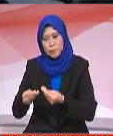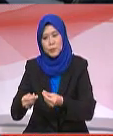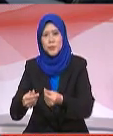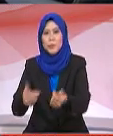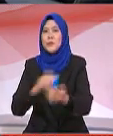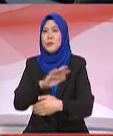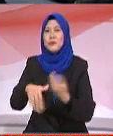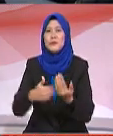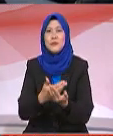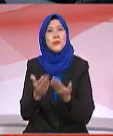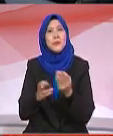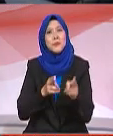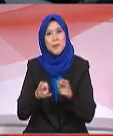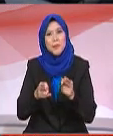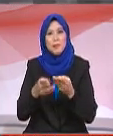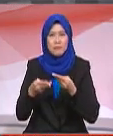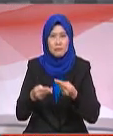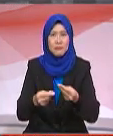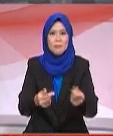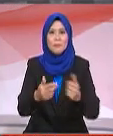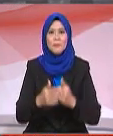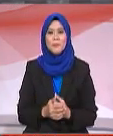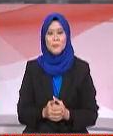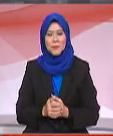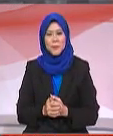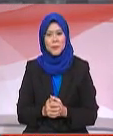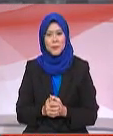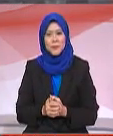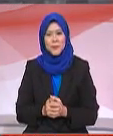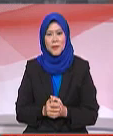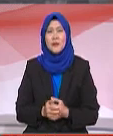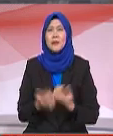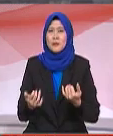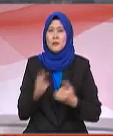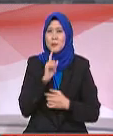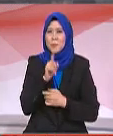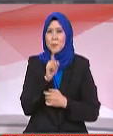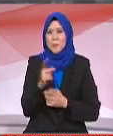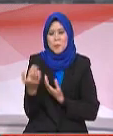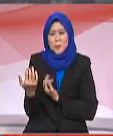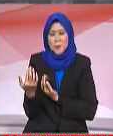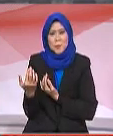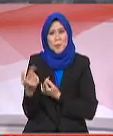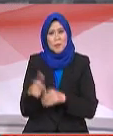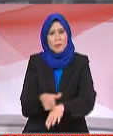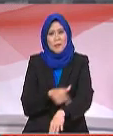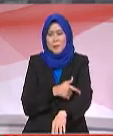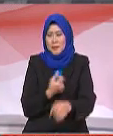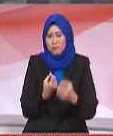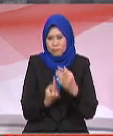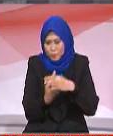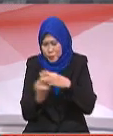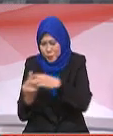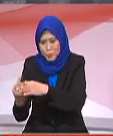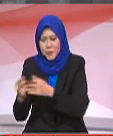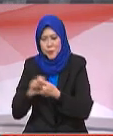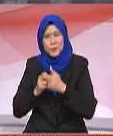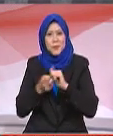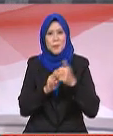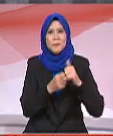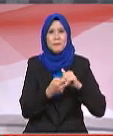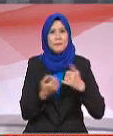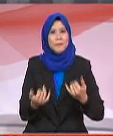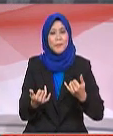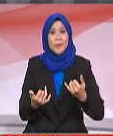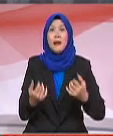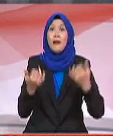dimudahkan segala urusan anak saya. Benda ni kita dah lama tunggu kan, jadi macam-macam masalah dia. Jadi hari ini merupakan hari